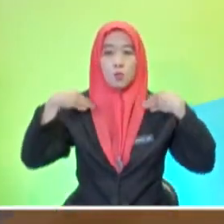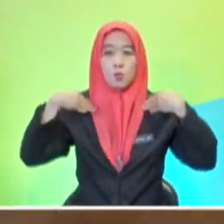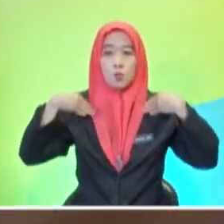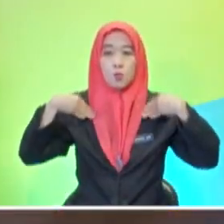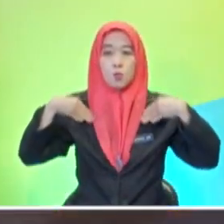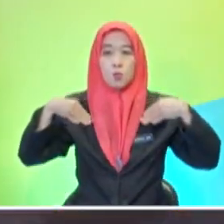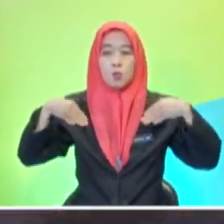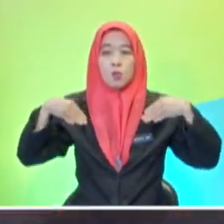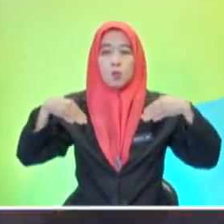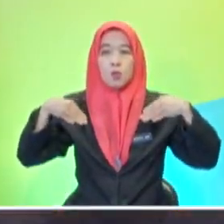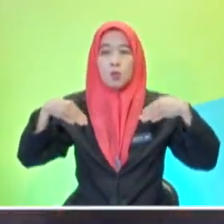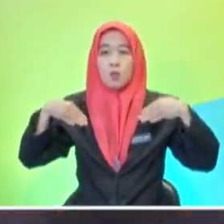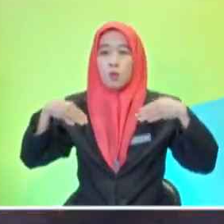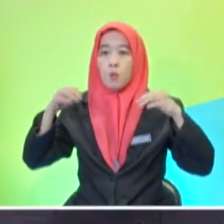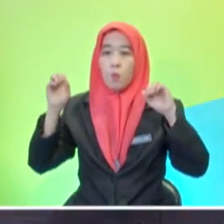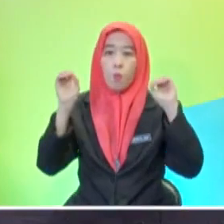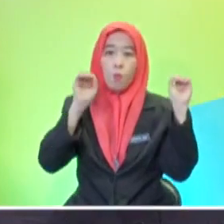subur.